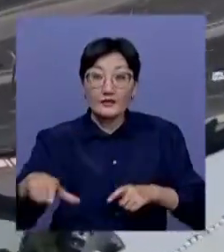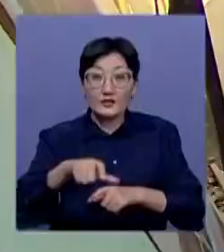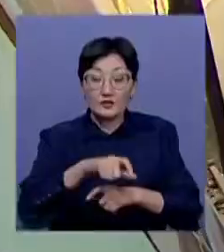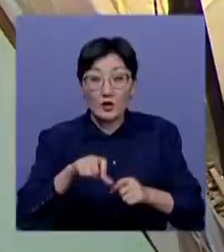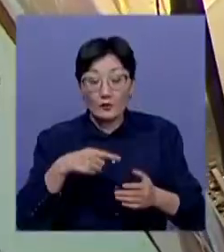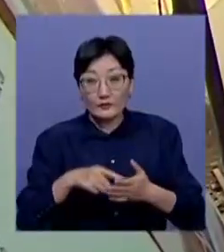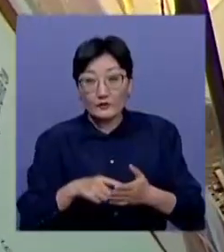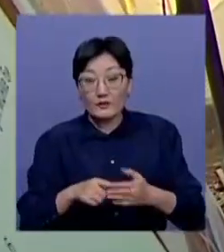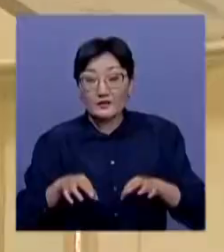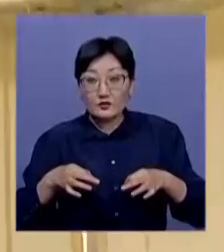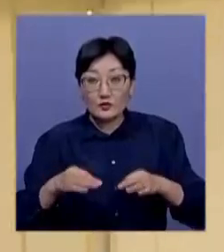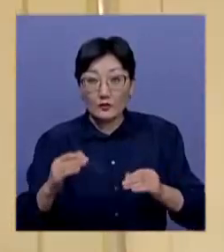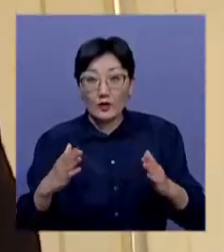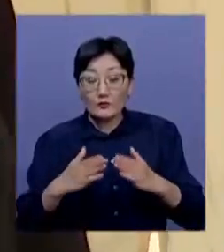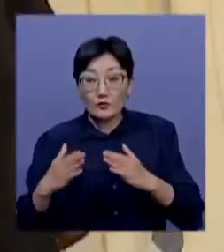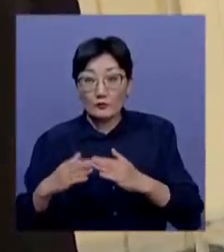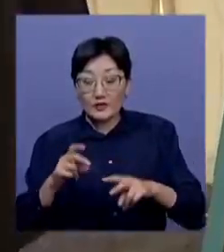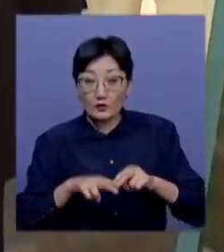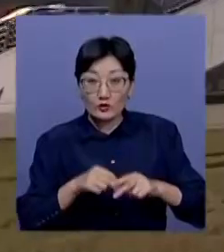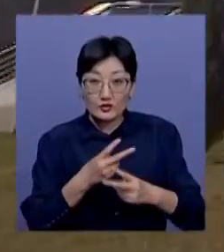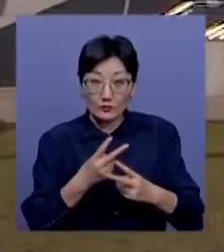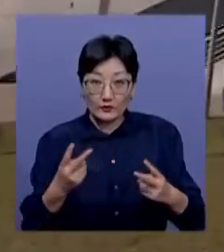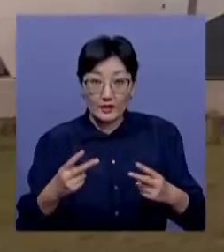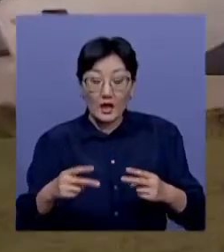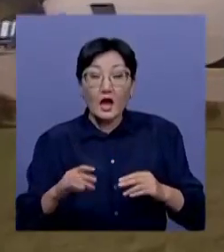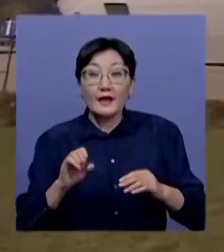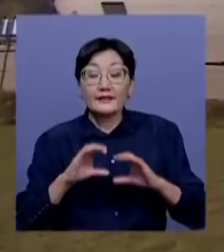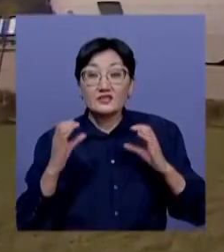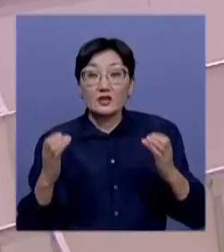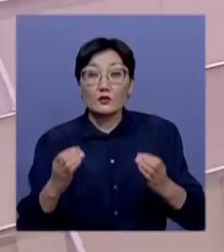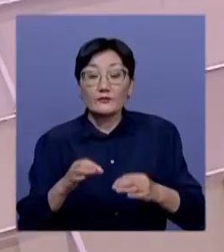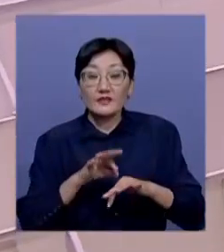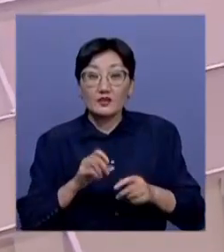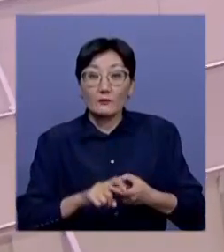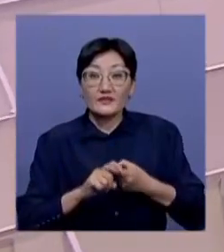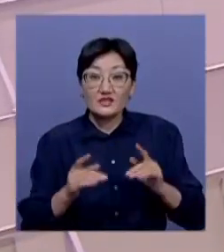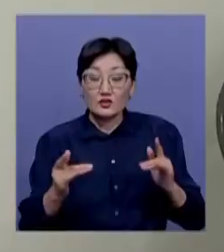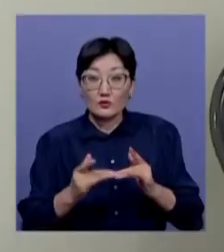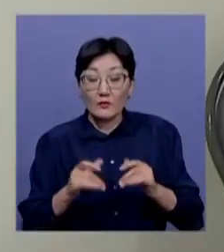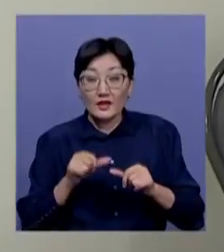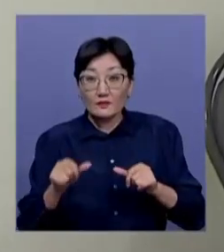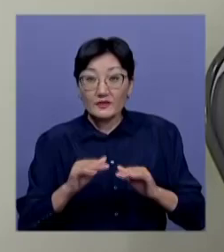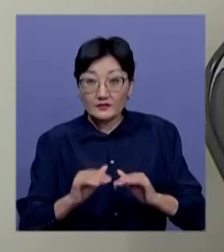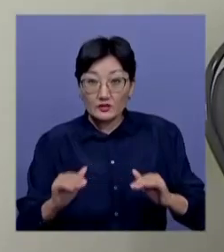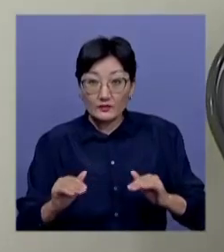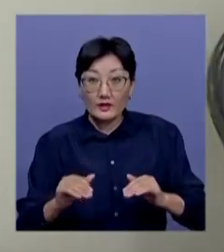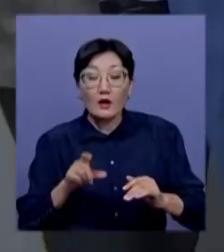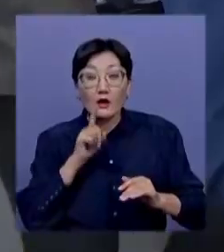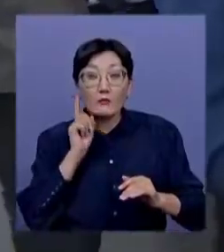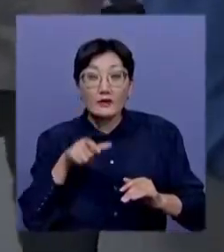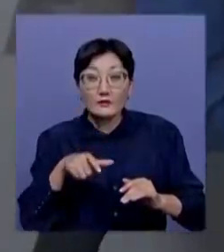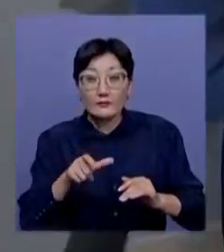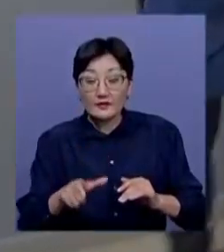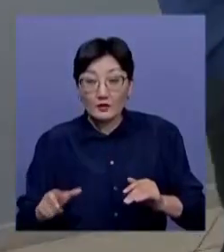және қаланың көлікпен тұрғын үй нысандарының құрылысын көрді. Халық аренадағы инфекциялық стационарға, ерекше балалар мен жасөспірімдерге